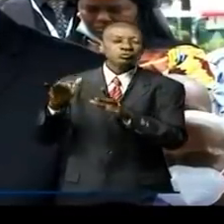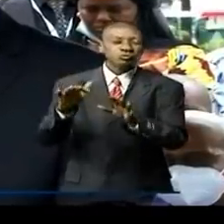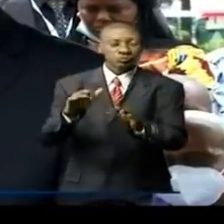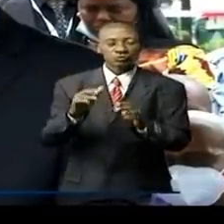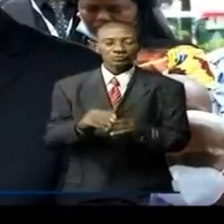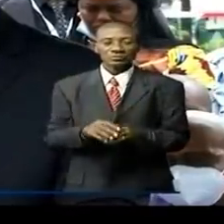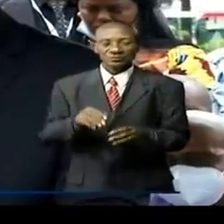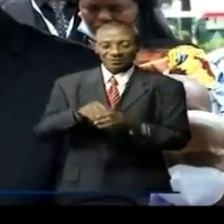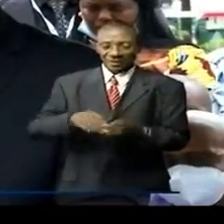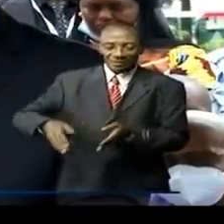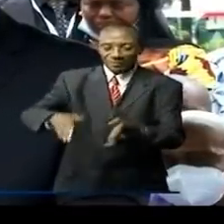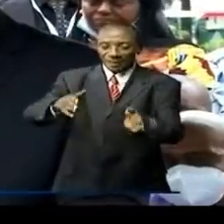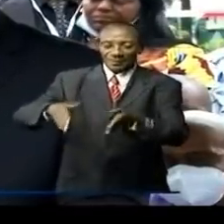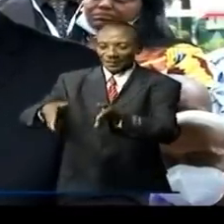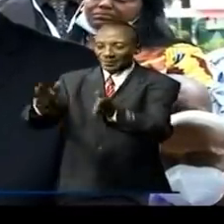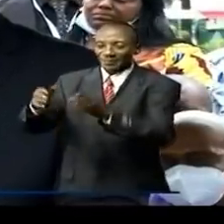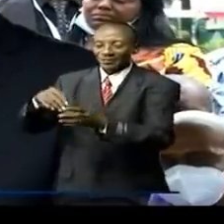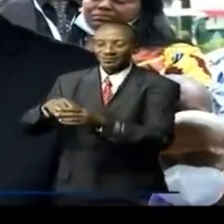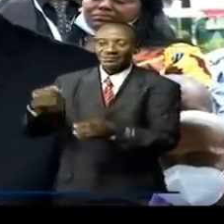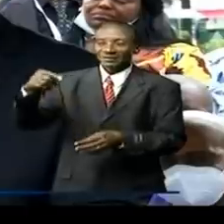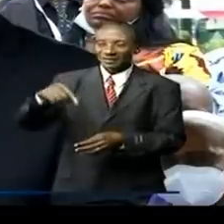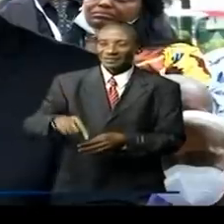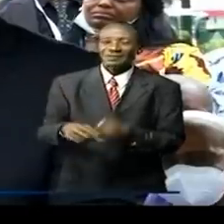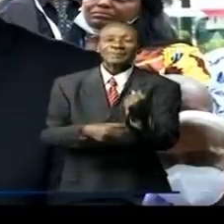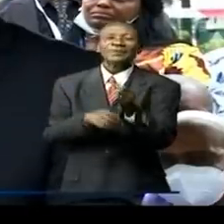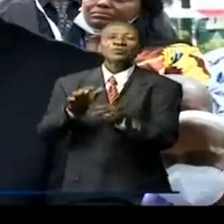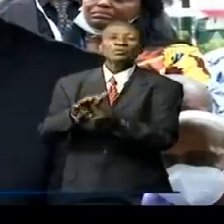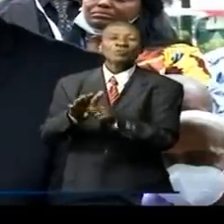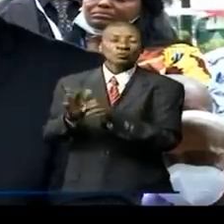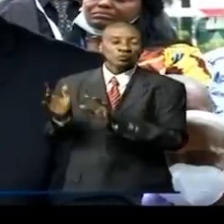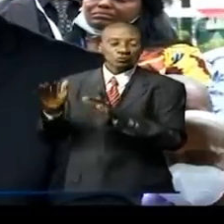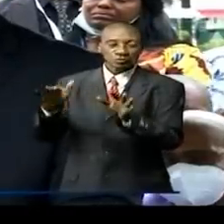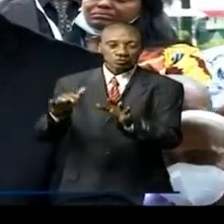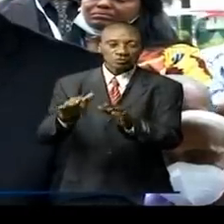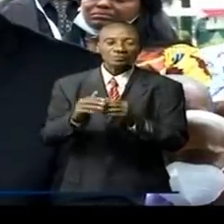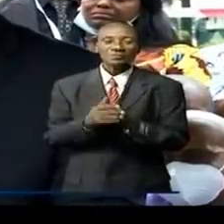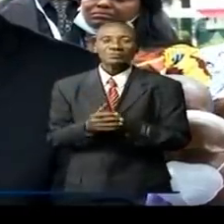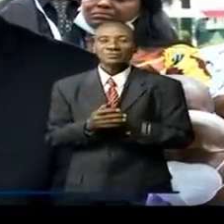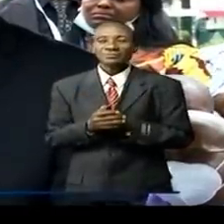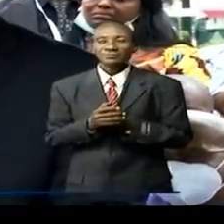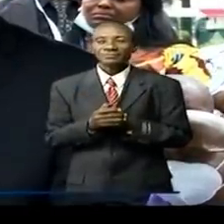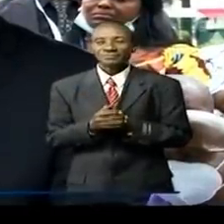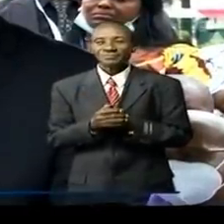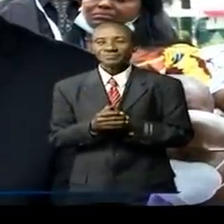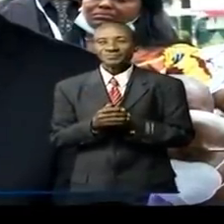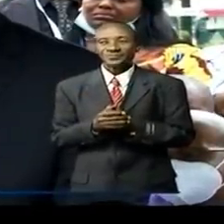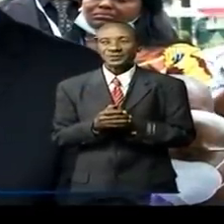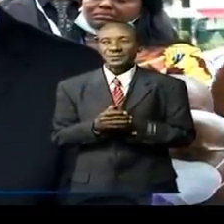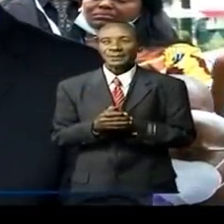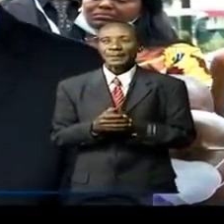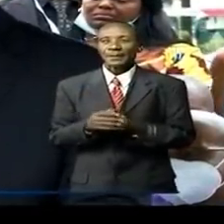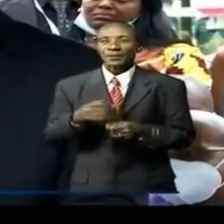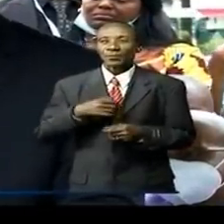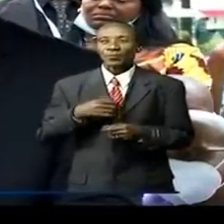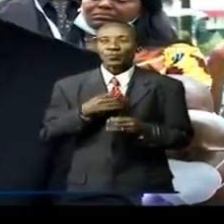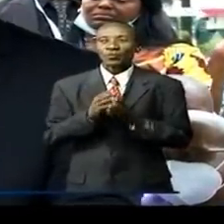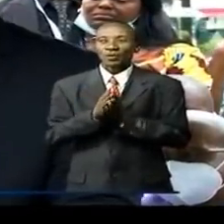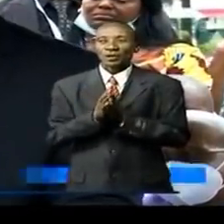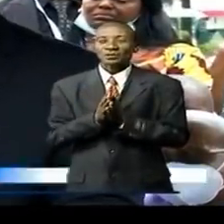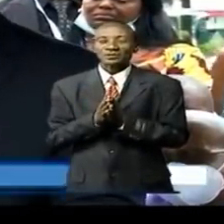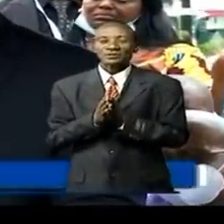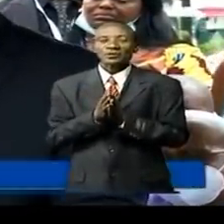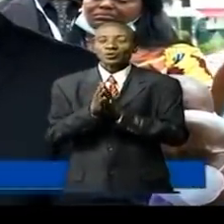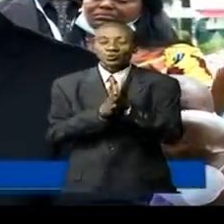quartier. Sur la route, j'avais souhaité que cela ne fût qu'un mauvais